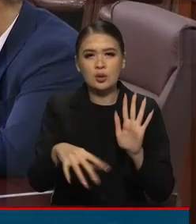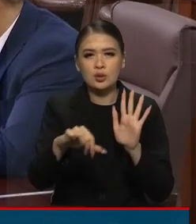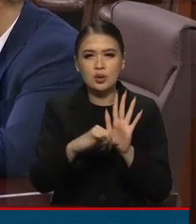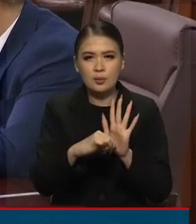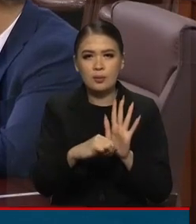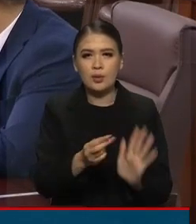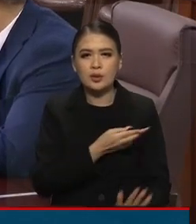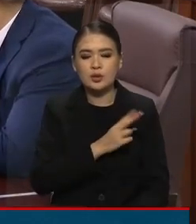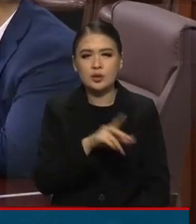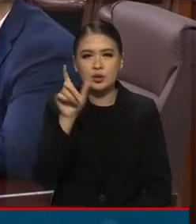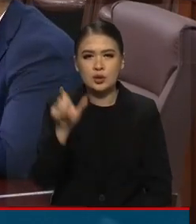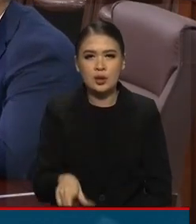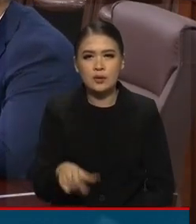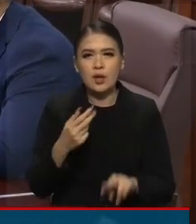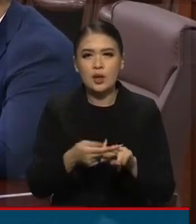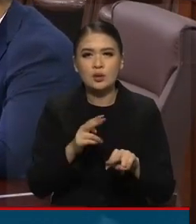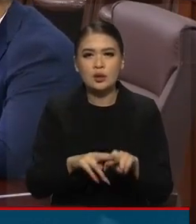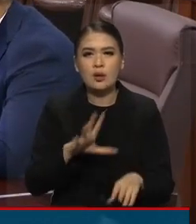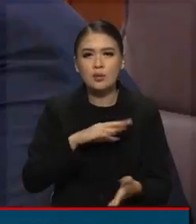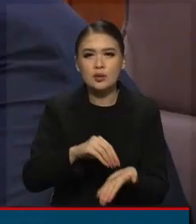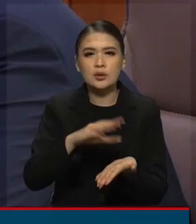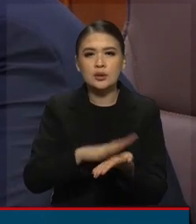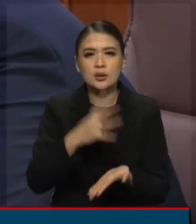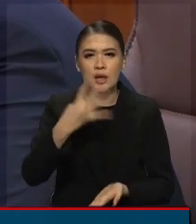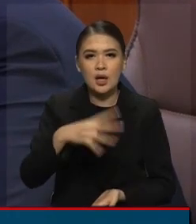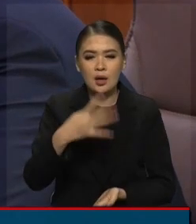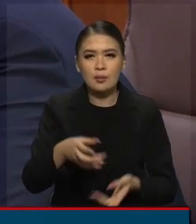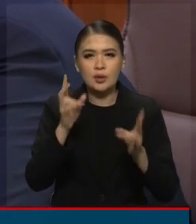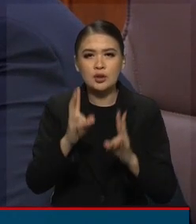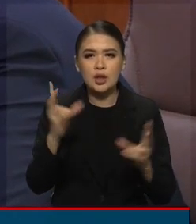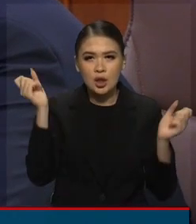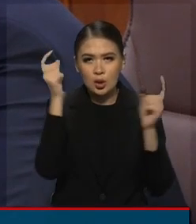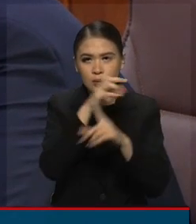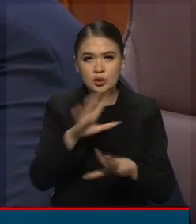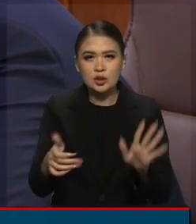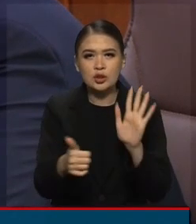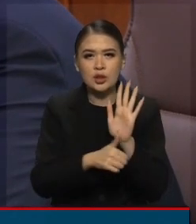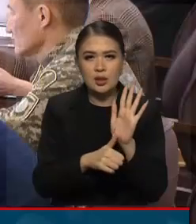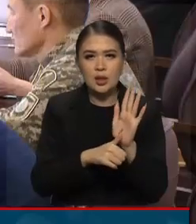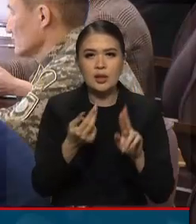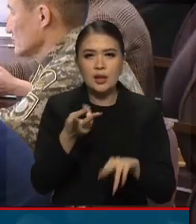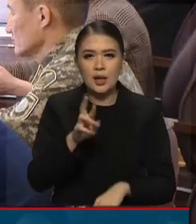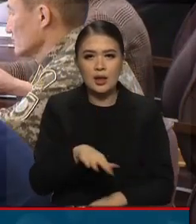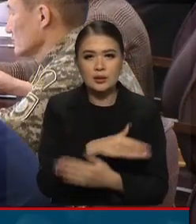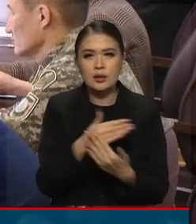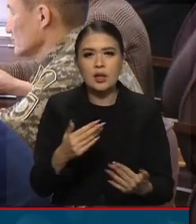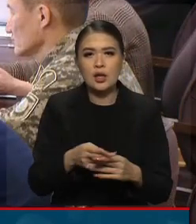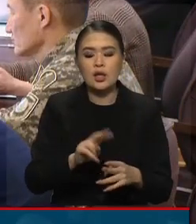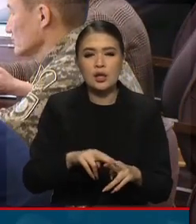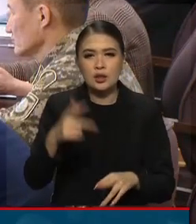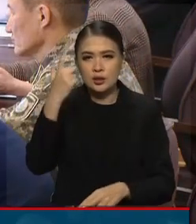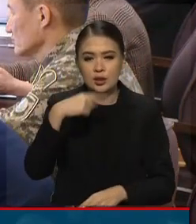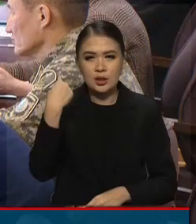46-го погибшего. Сейчас установлены личности 40 погибших, не опознаны шестеро. Для их идентификации